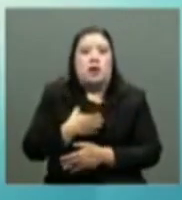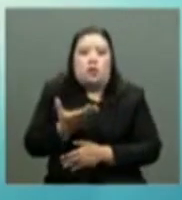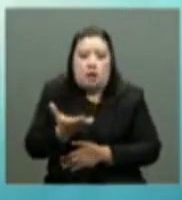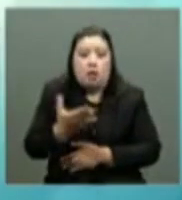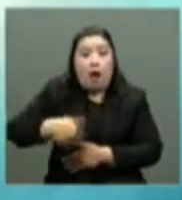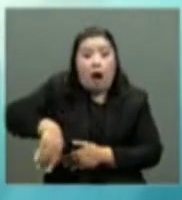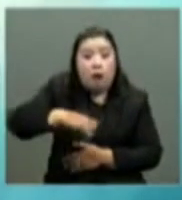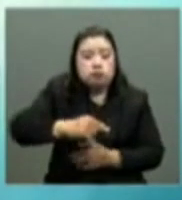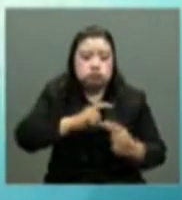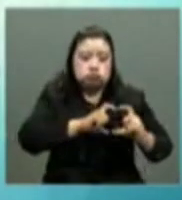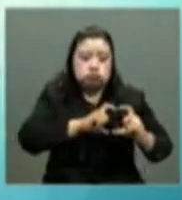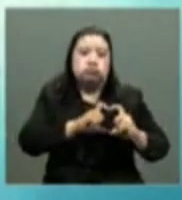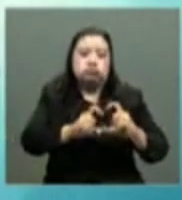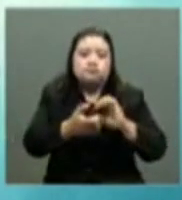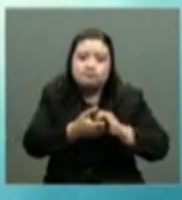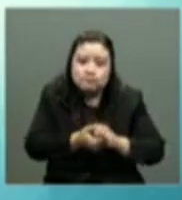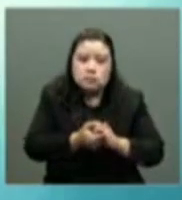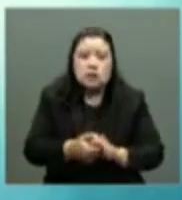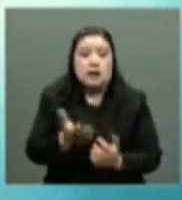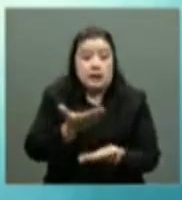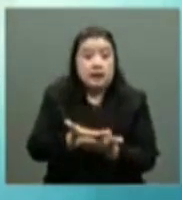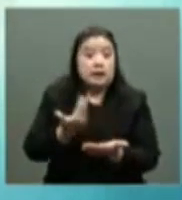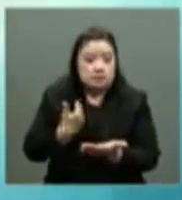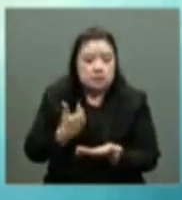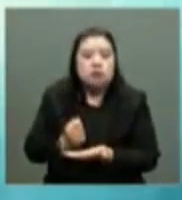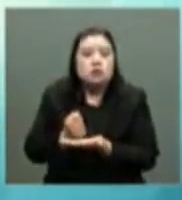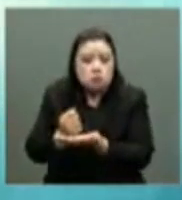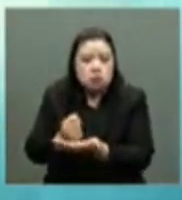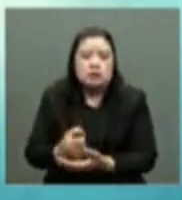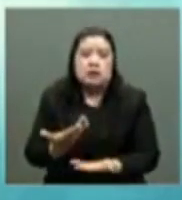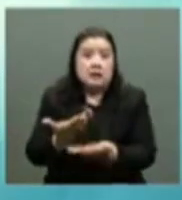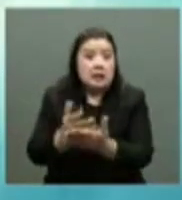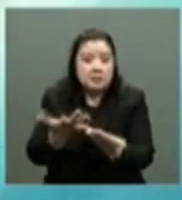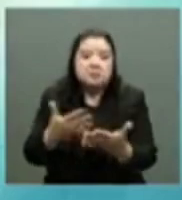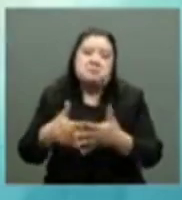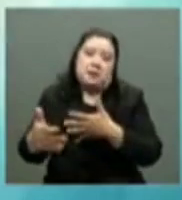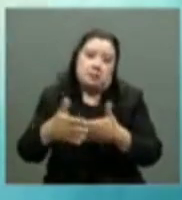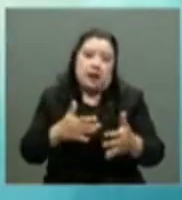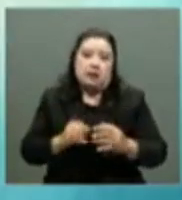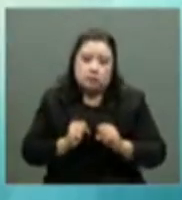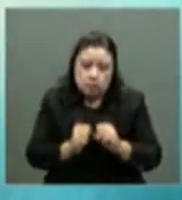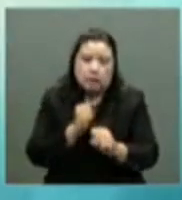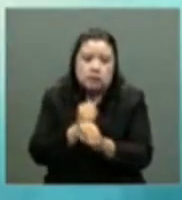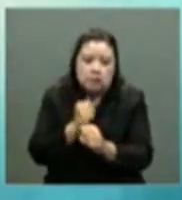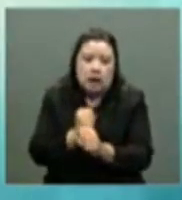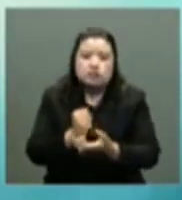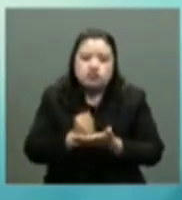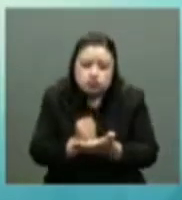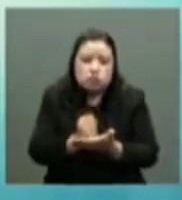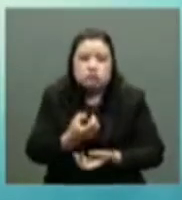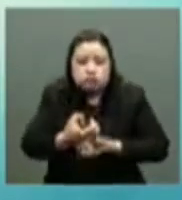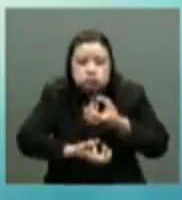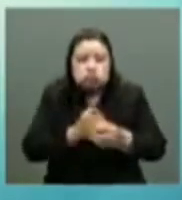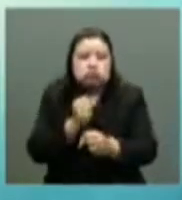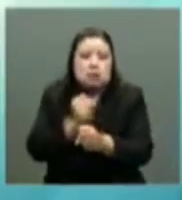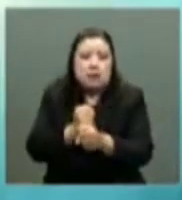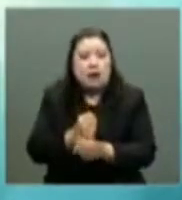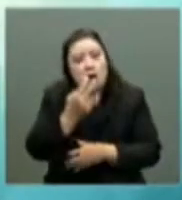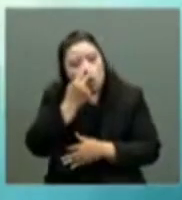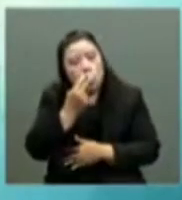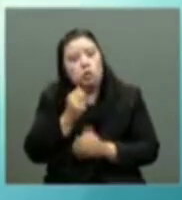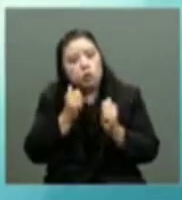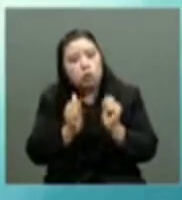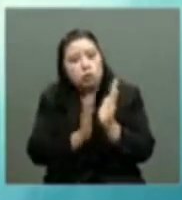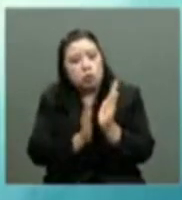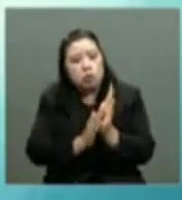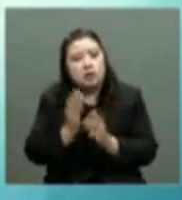นะครับถ้ามีทุนทรัพย์ก็ให้ทุนทรัพย์ถ้าไม่มีก็แรงกายแรงใจอย่างนี้แหละครับจะเป็นความสวยงามเป็นสิ่งที่เราจะได้